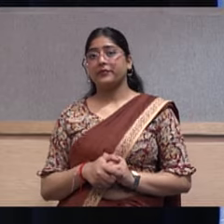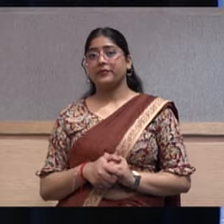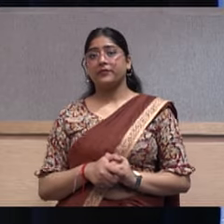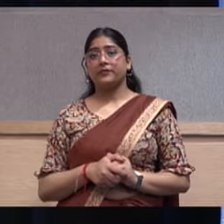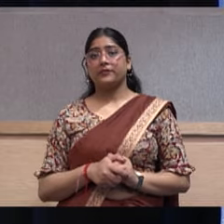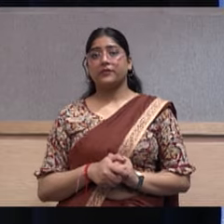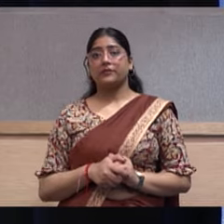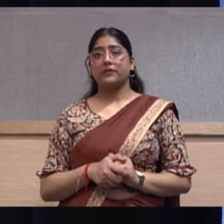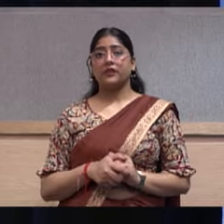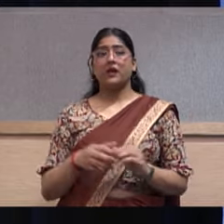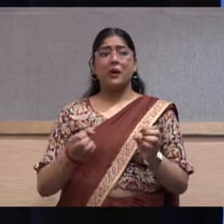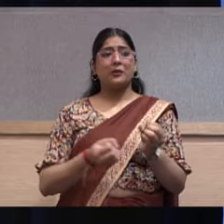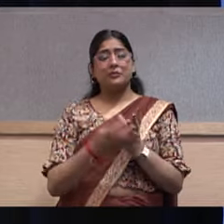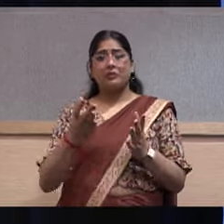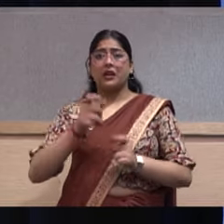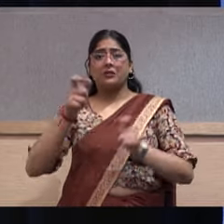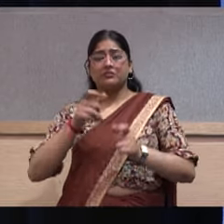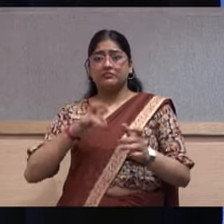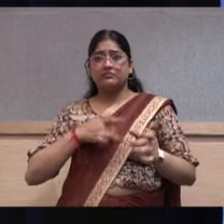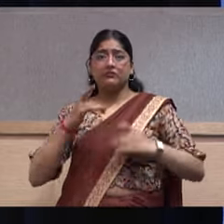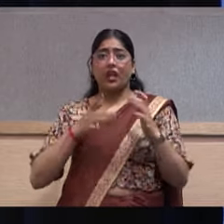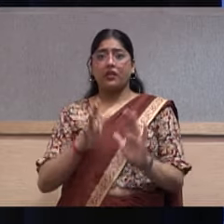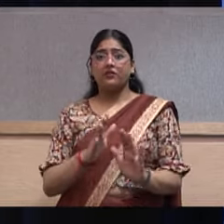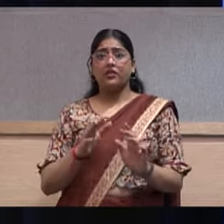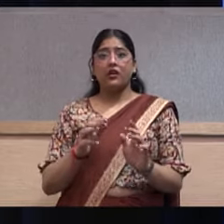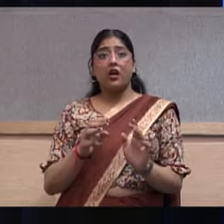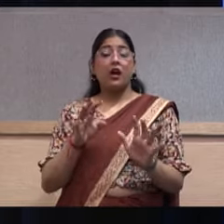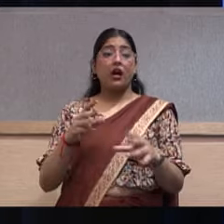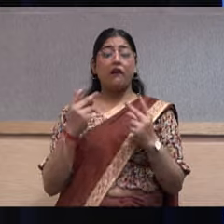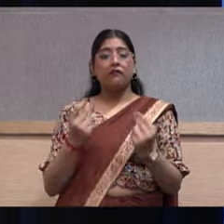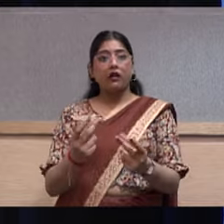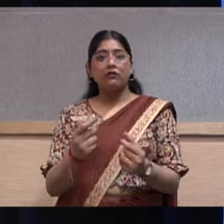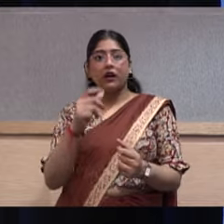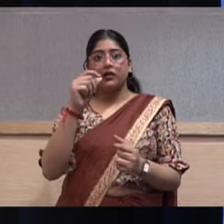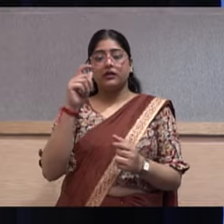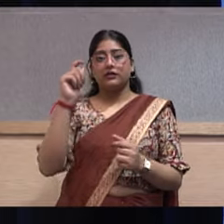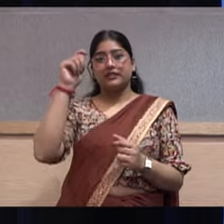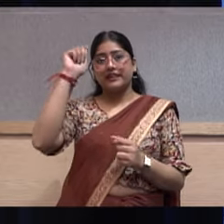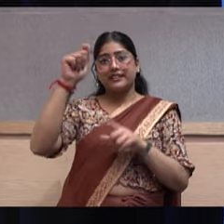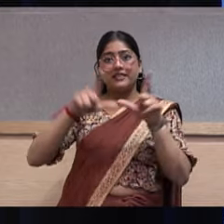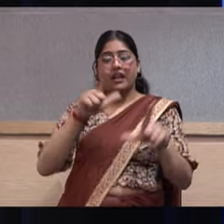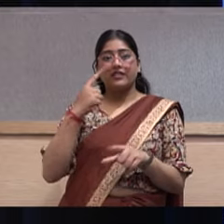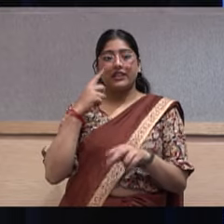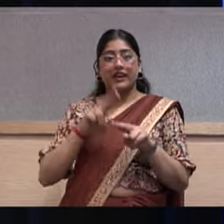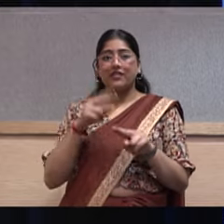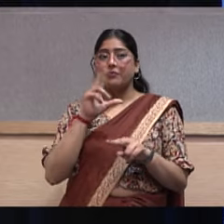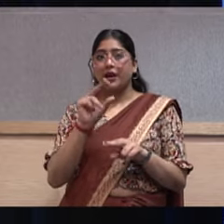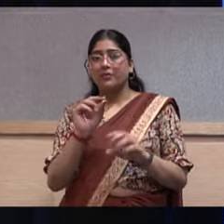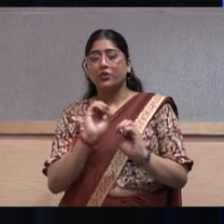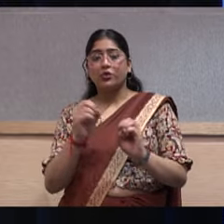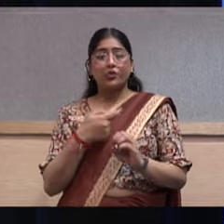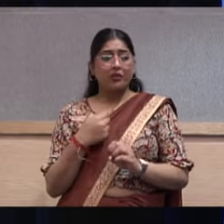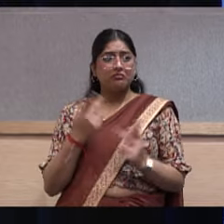लेकर नीचे तक बहुत लोग अभी भी प्रभावित उनको लगता है अरे वाह फराटे दार दो अंग्रेजी शब्द नहीं बोलेंगे तो हम तो आधुनिक शायद नहीं कहा